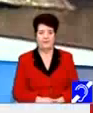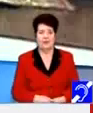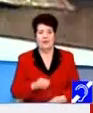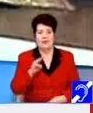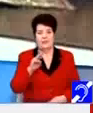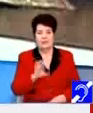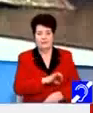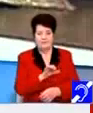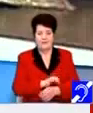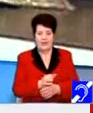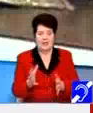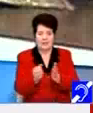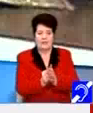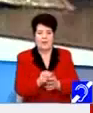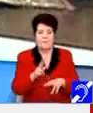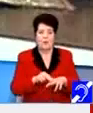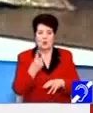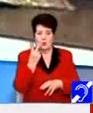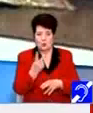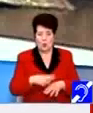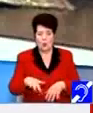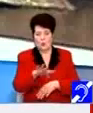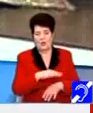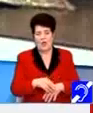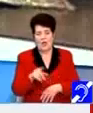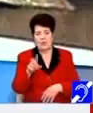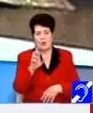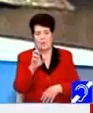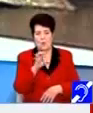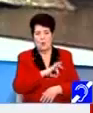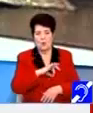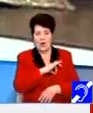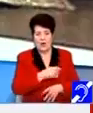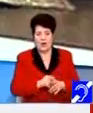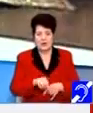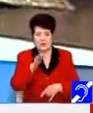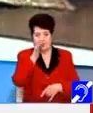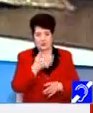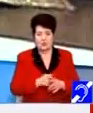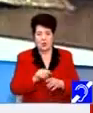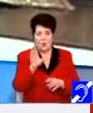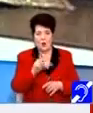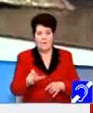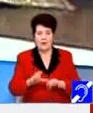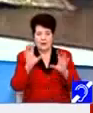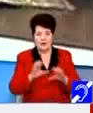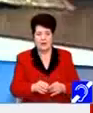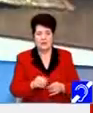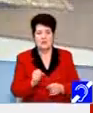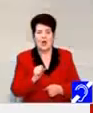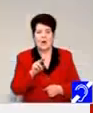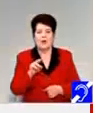Traficanți de droguri prinși de polițiști în două locuințe din sectorul Buiucane al Chișinăului. În urma descinderilor, oamenii legii au găsit și ridicate